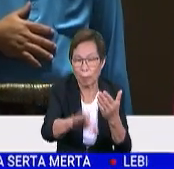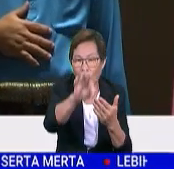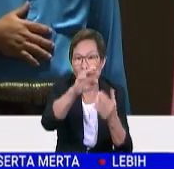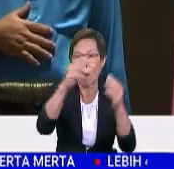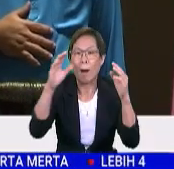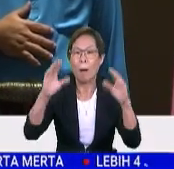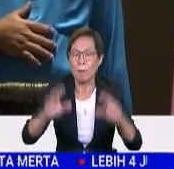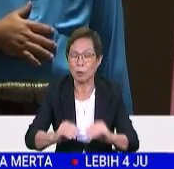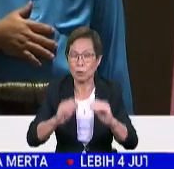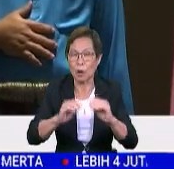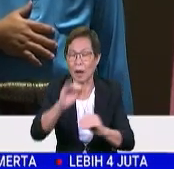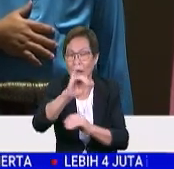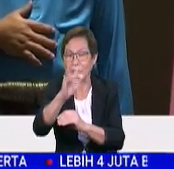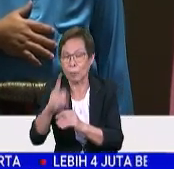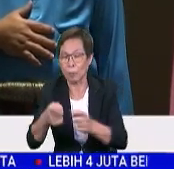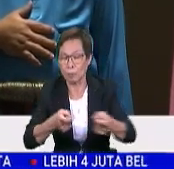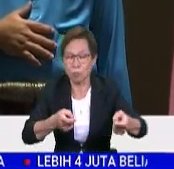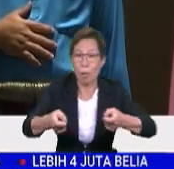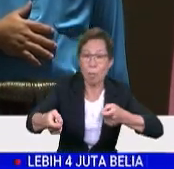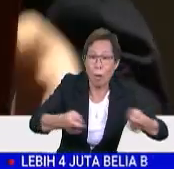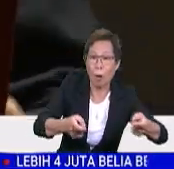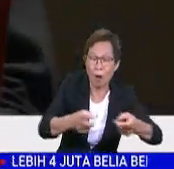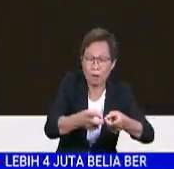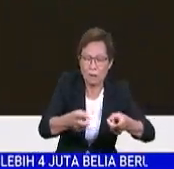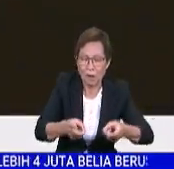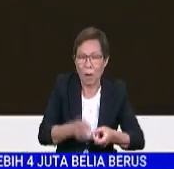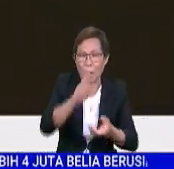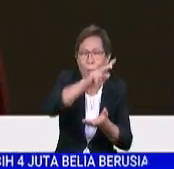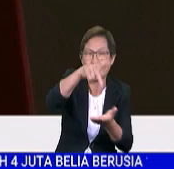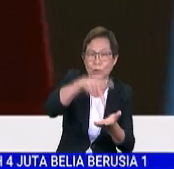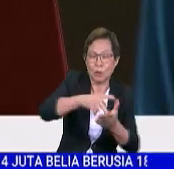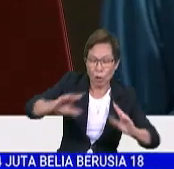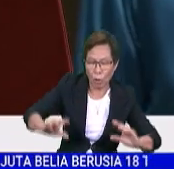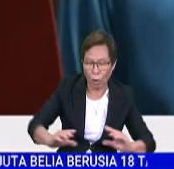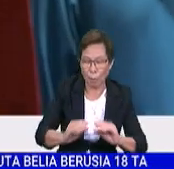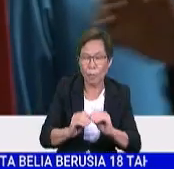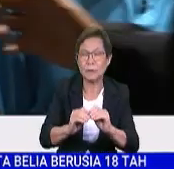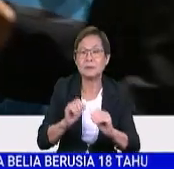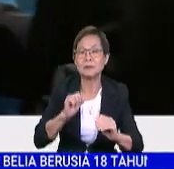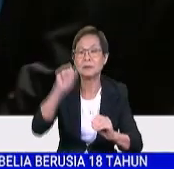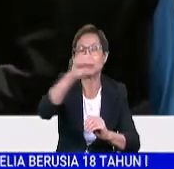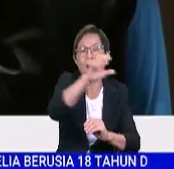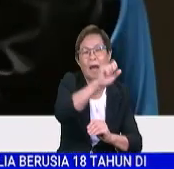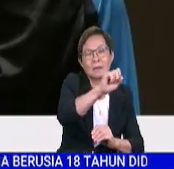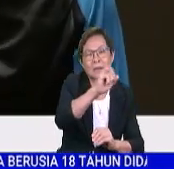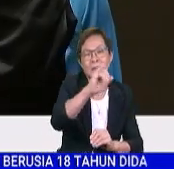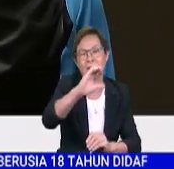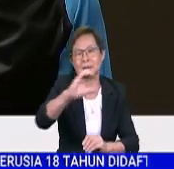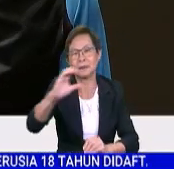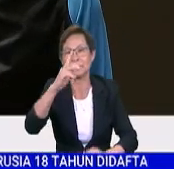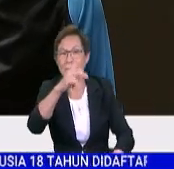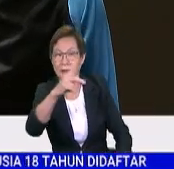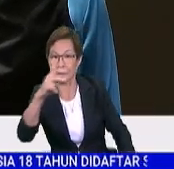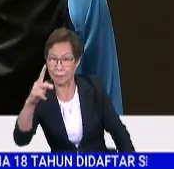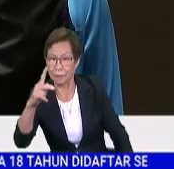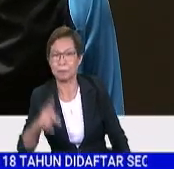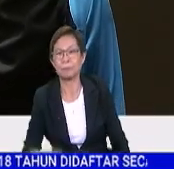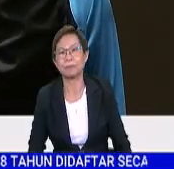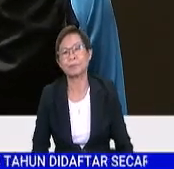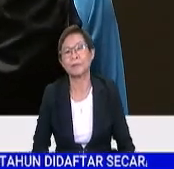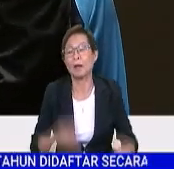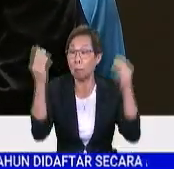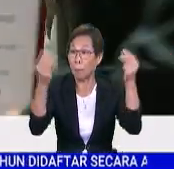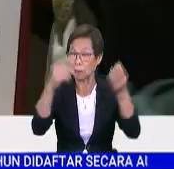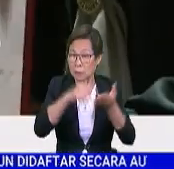jawatankuasa penyelerasan badan dakwah daerah di pusat konvensyen antarabangsa Sabah sicc Kota Kinabalu dalam